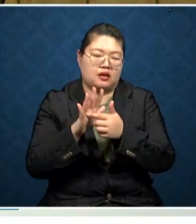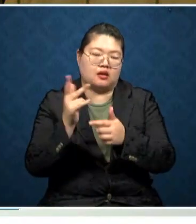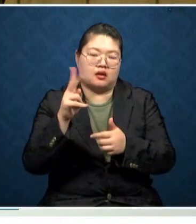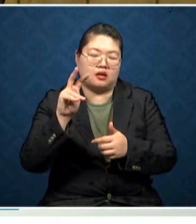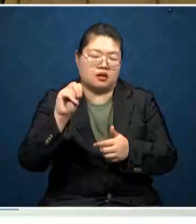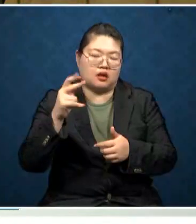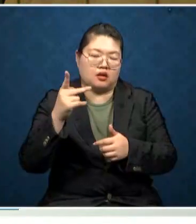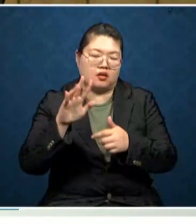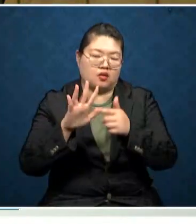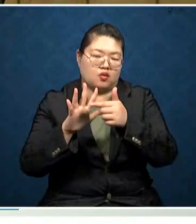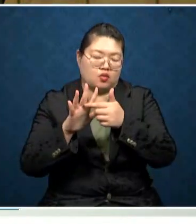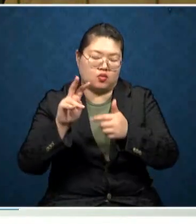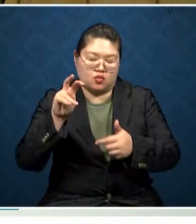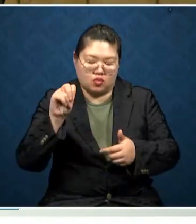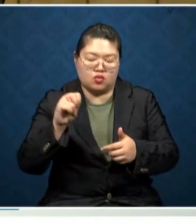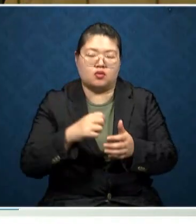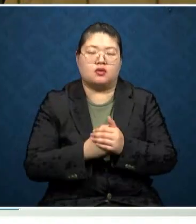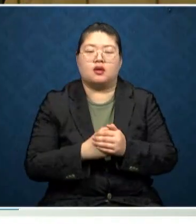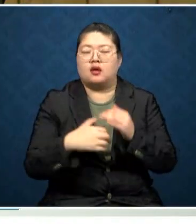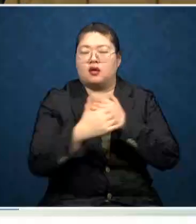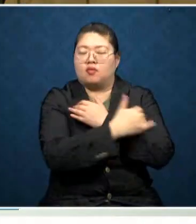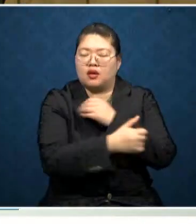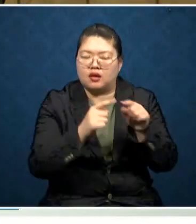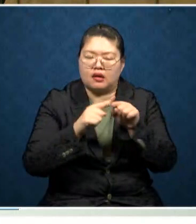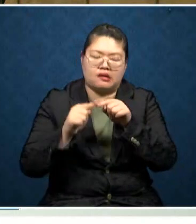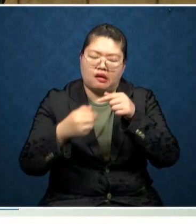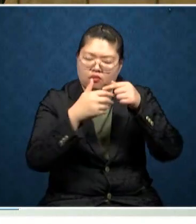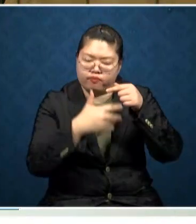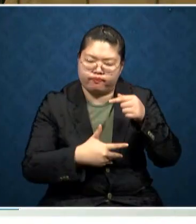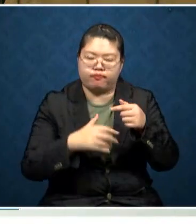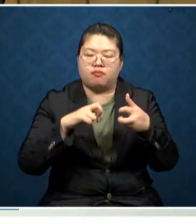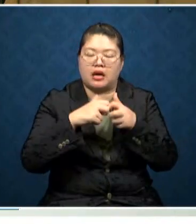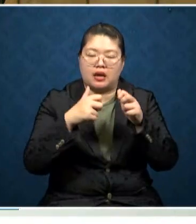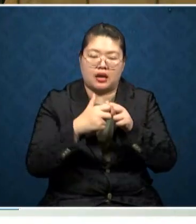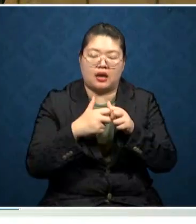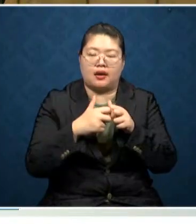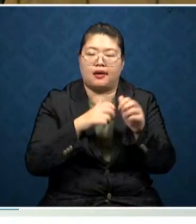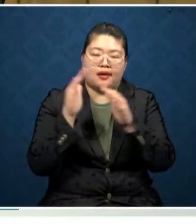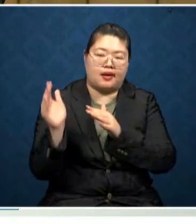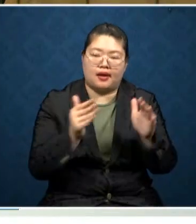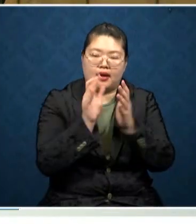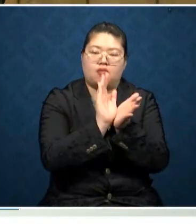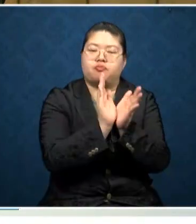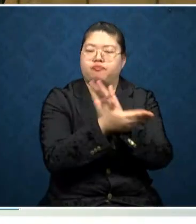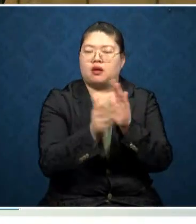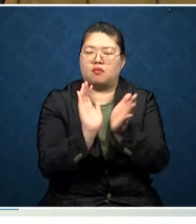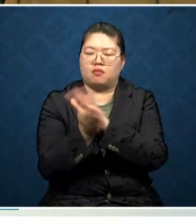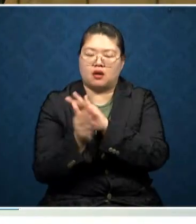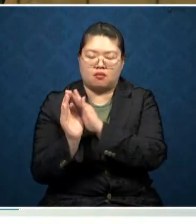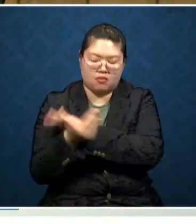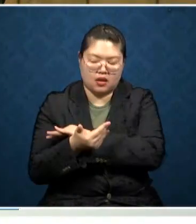ลำดับเพื่อให้แต่ละประเทศสามารถแก้ไขปัญหาด้านการเปลี่ยนแปลงสภาพภูมิอากาศได้อย่างมี